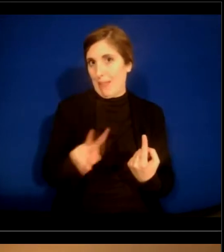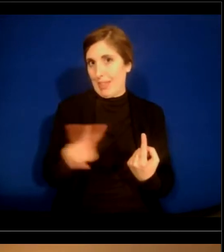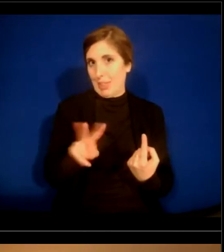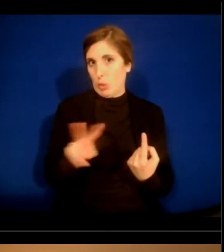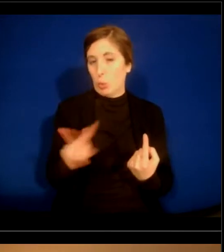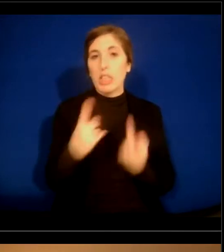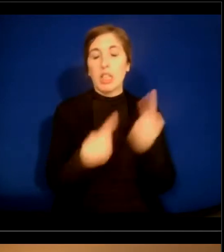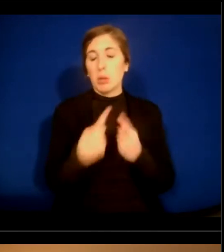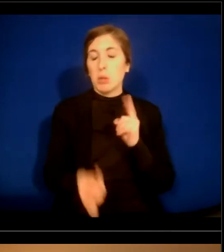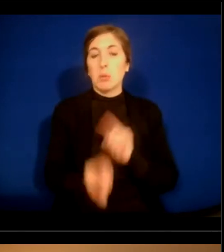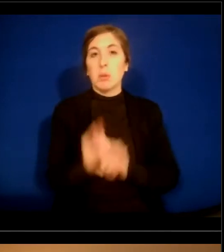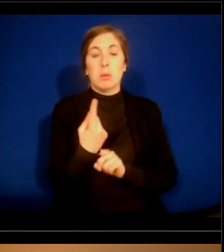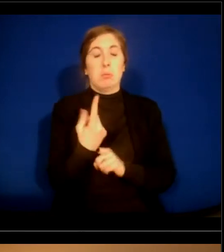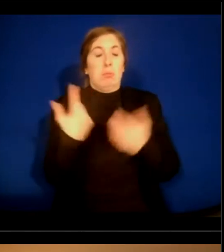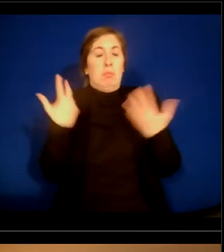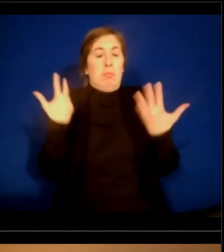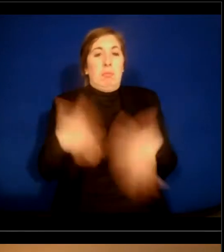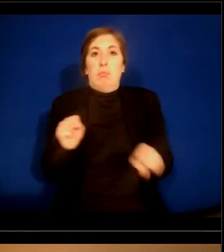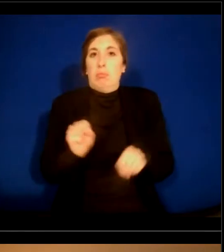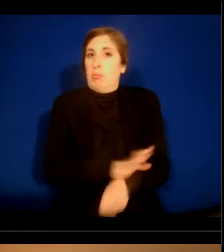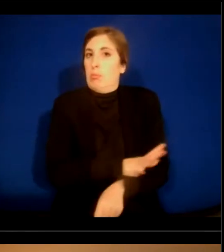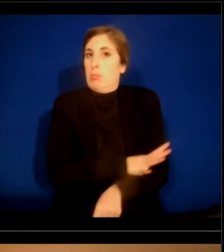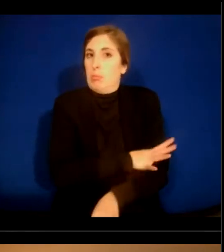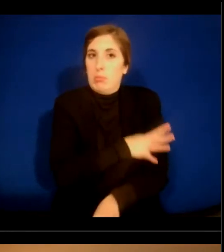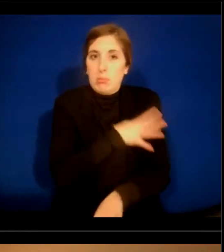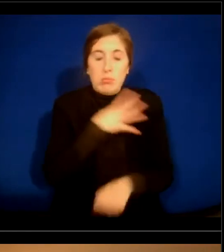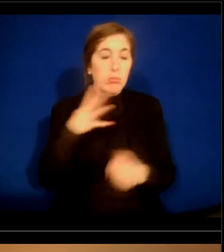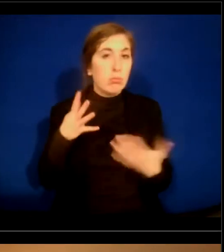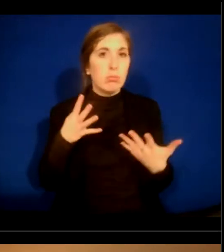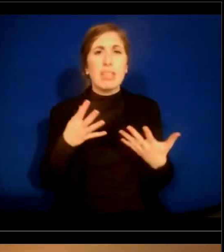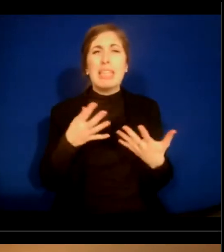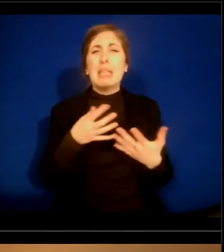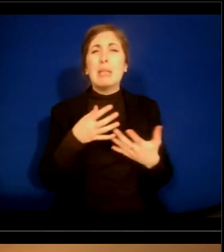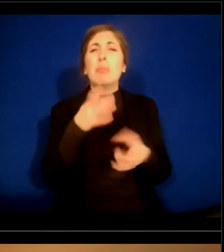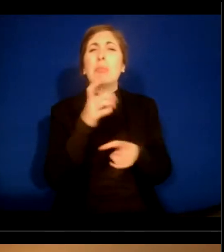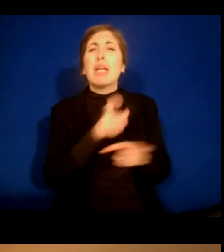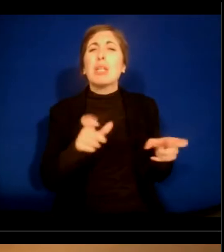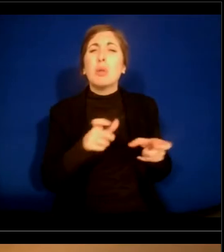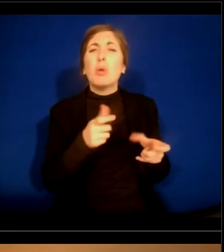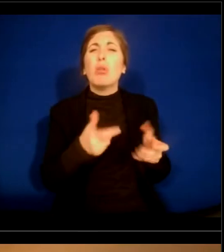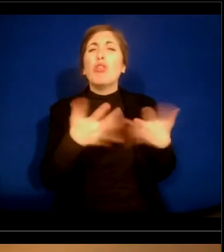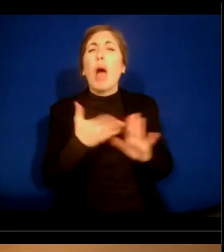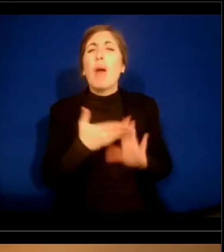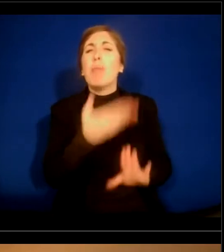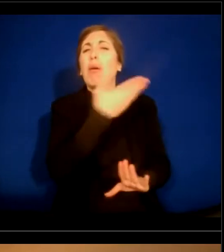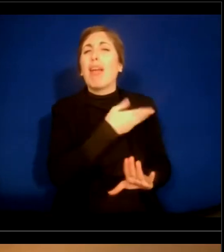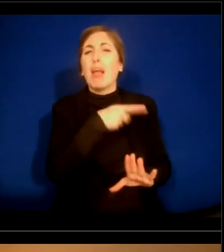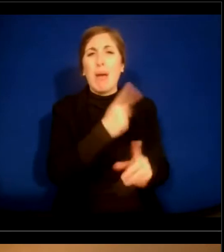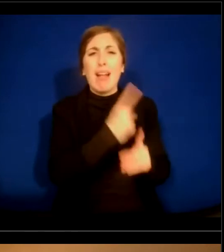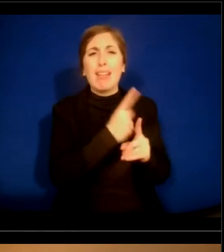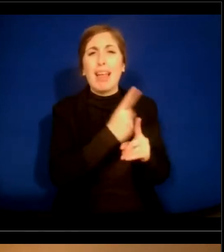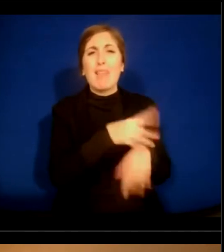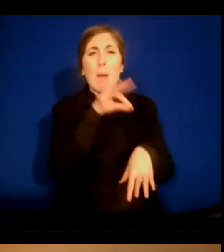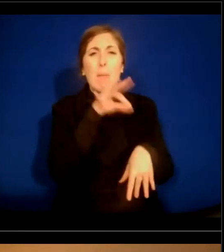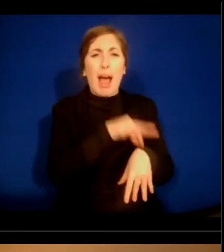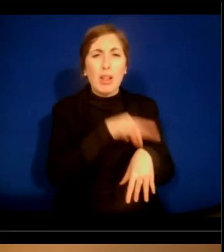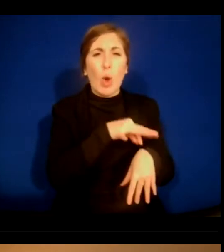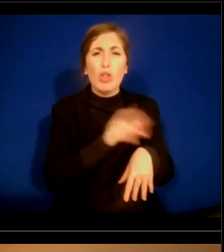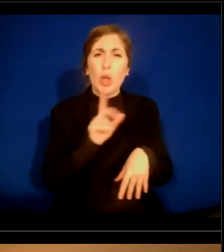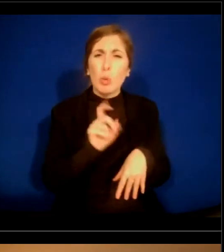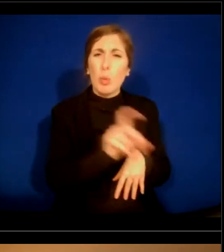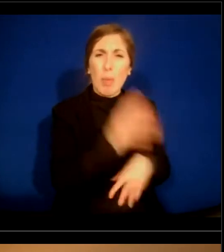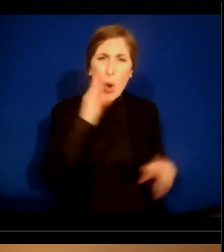cui persone che già devono in qualche modo fare i conti con una patologia